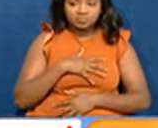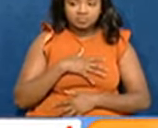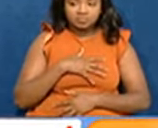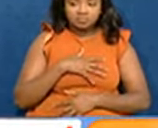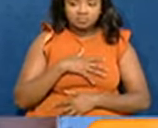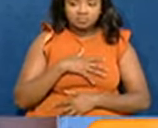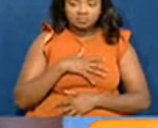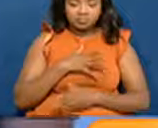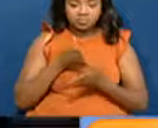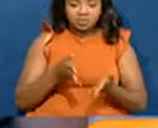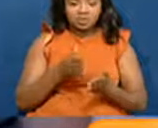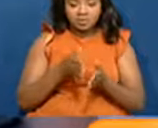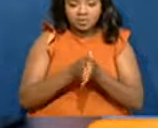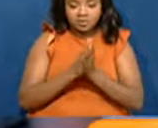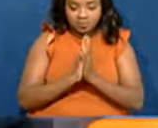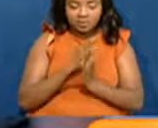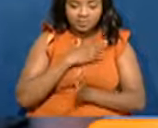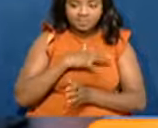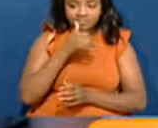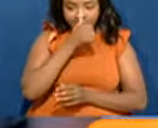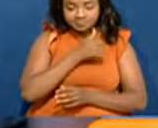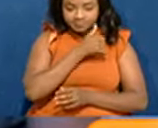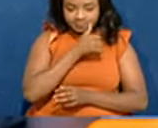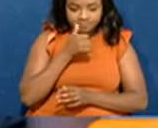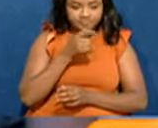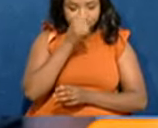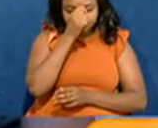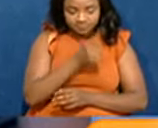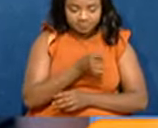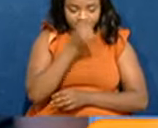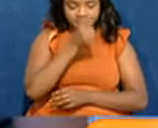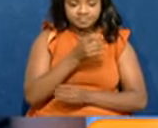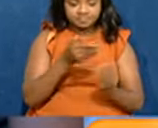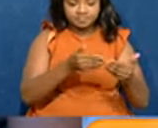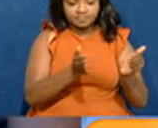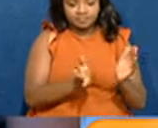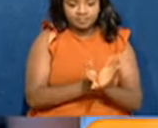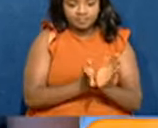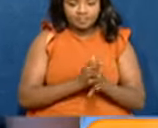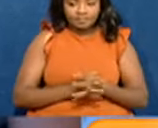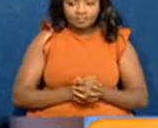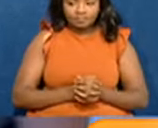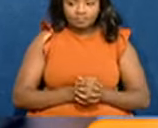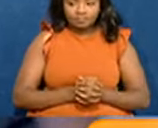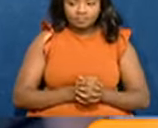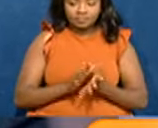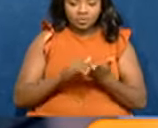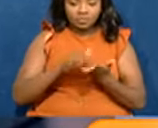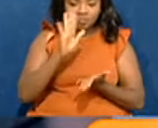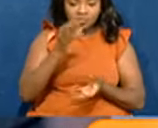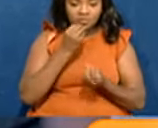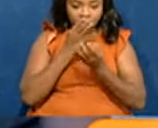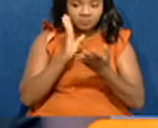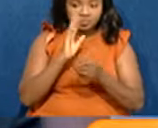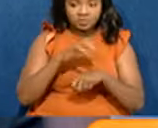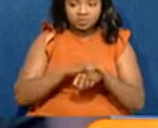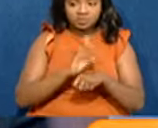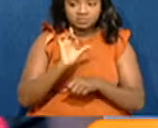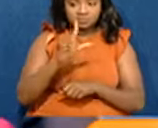just request for the privacy that is accorded to the family. More information will come later.